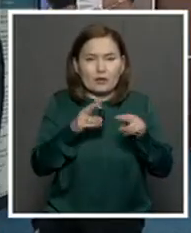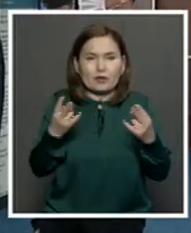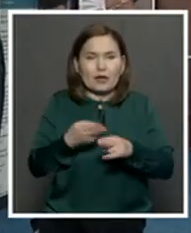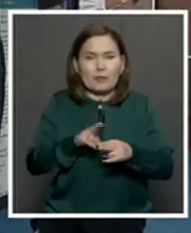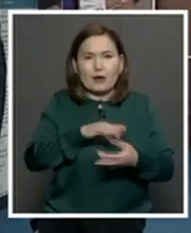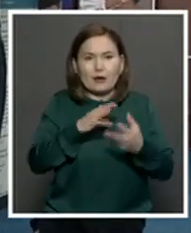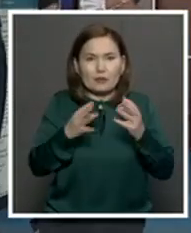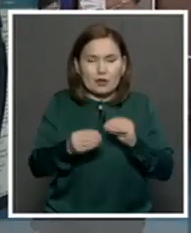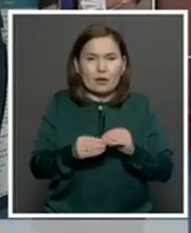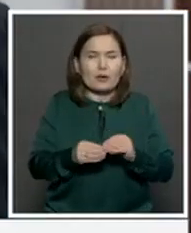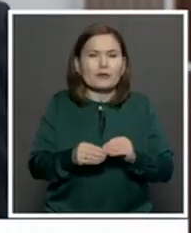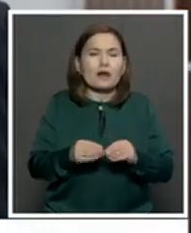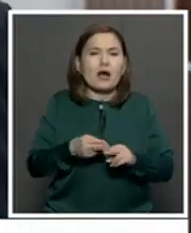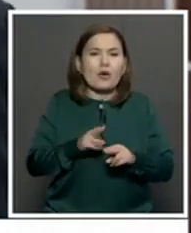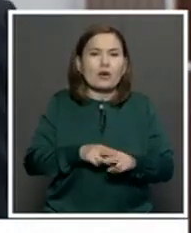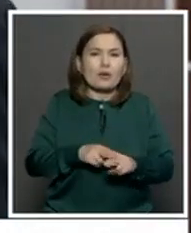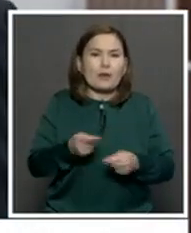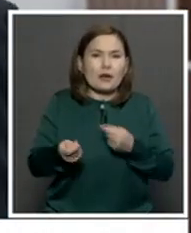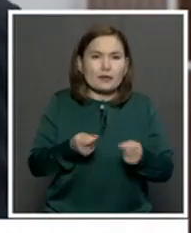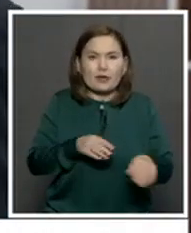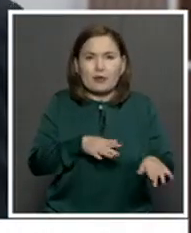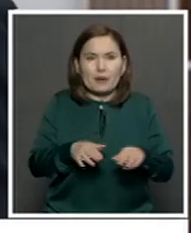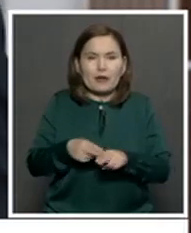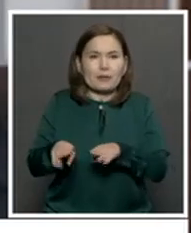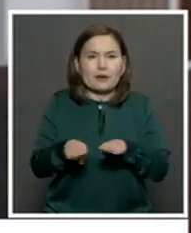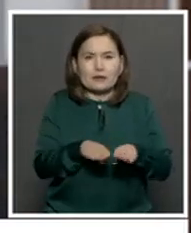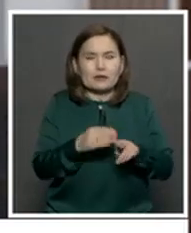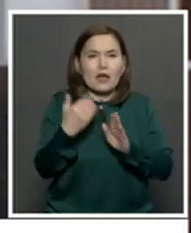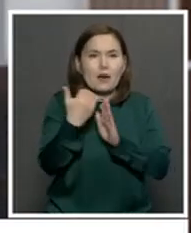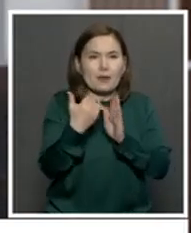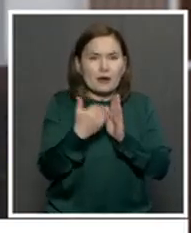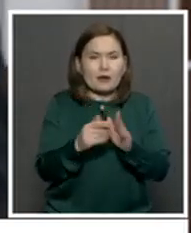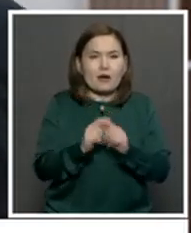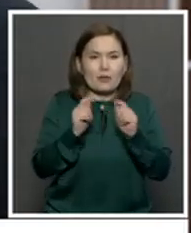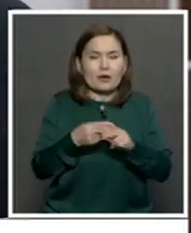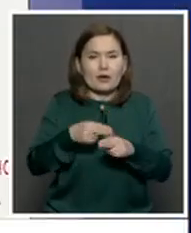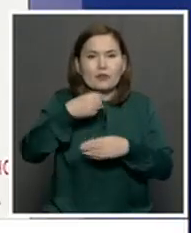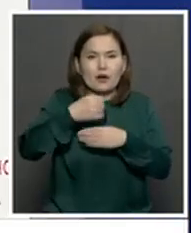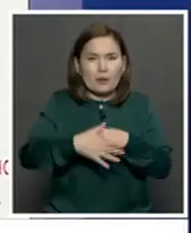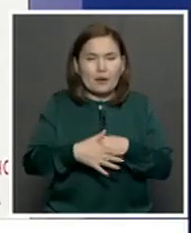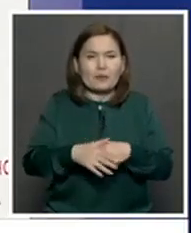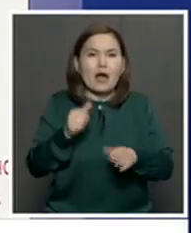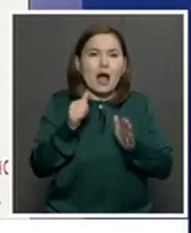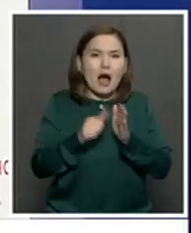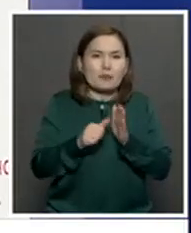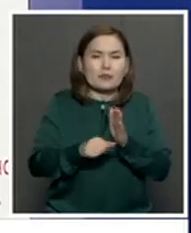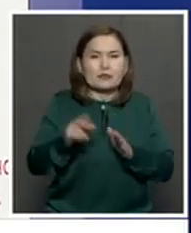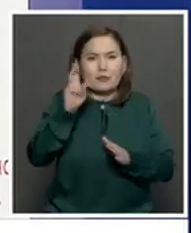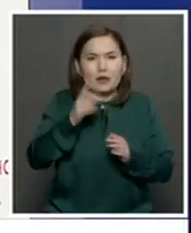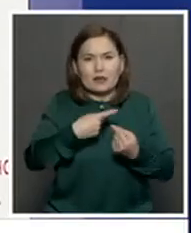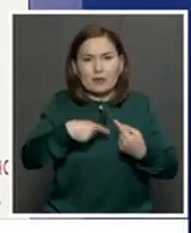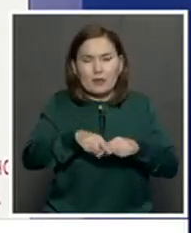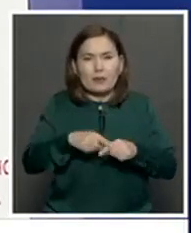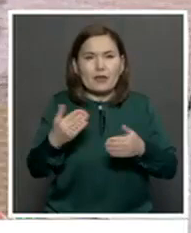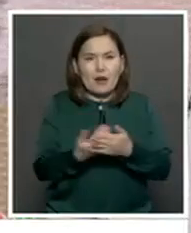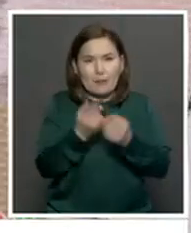цифрлы форматқа ауыстырып жатыр. Мәселен, әкімшілік іс жүргізудің бірыңғай реестрі іске қосылған. Ортақ базаға 60-тан астам мемлекеттік